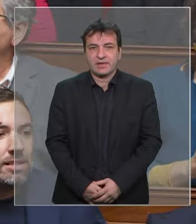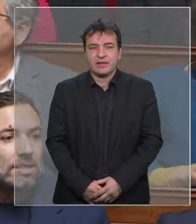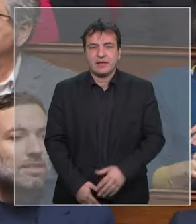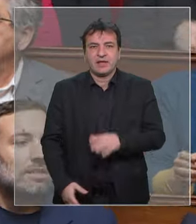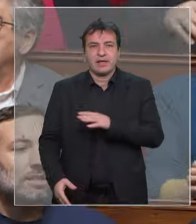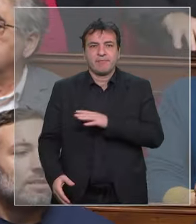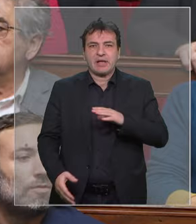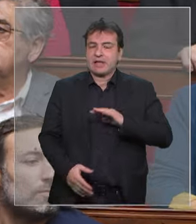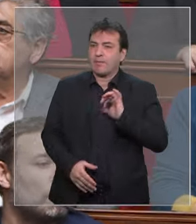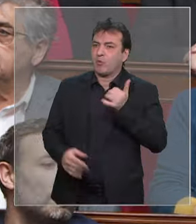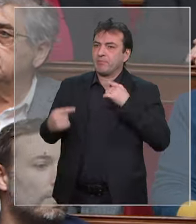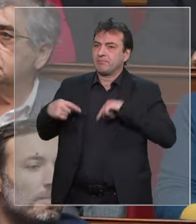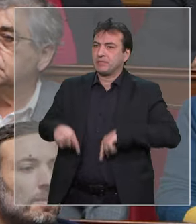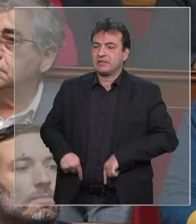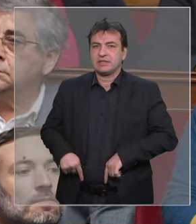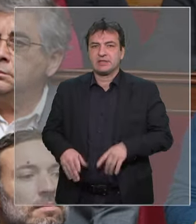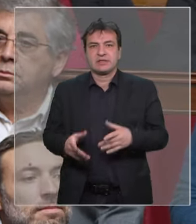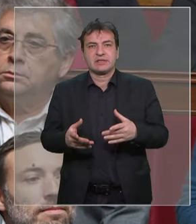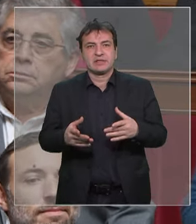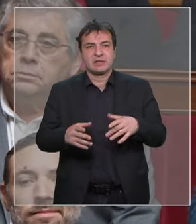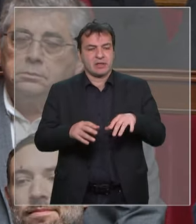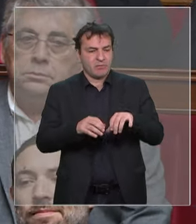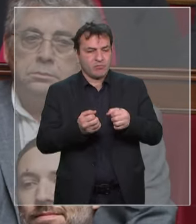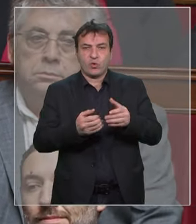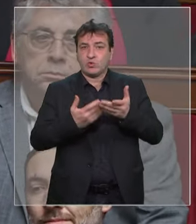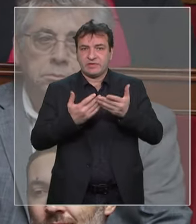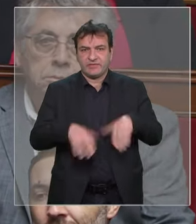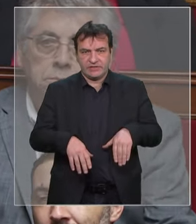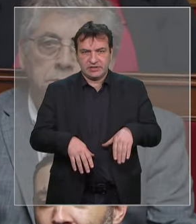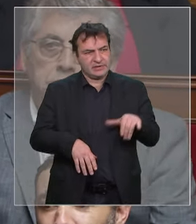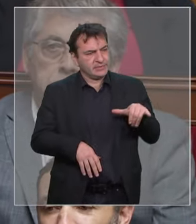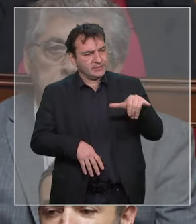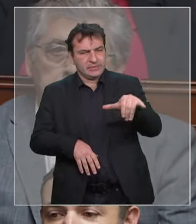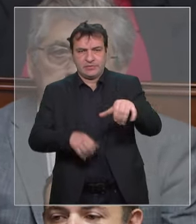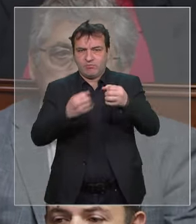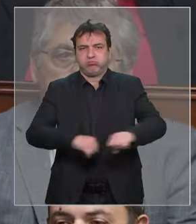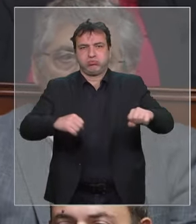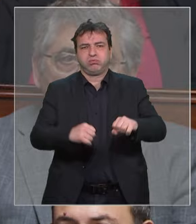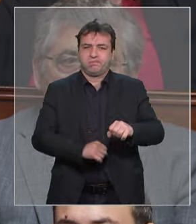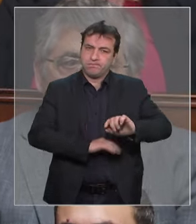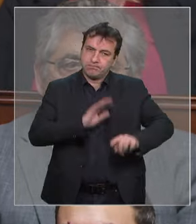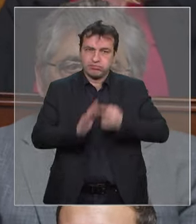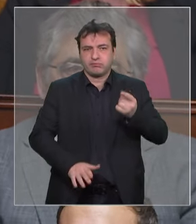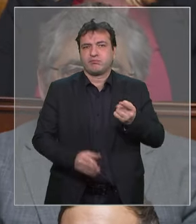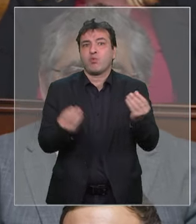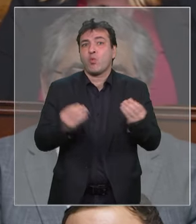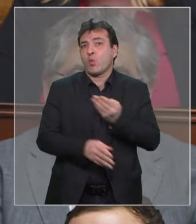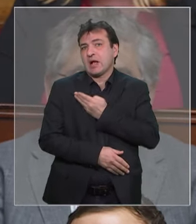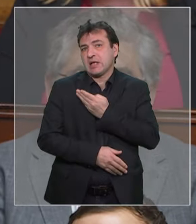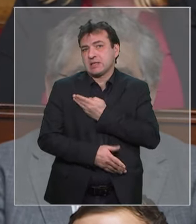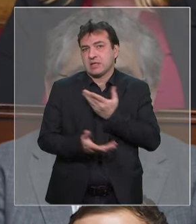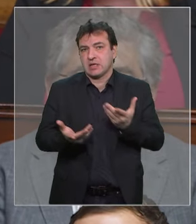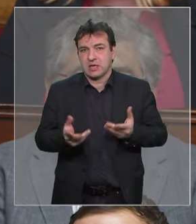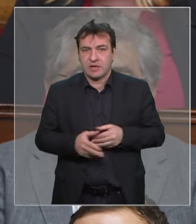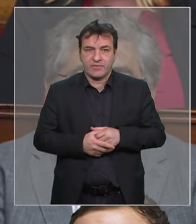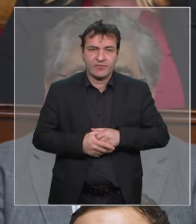Madame la Première ministre, la trêve est finie. Les bombardements ont repris à Gaza. L'enfer sur terre est revenu, selon les